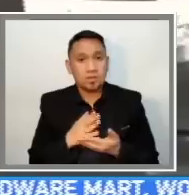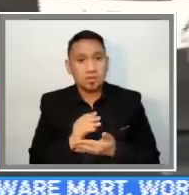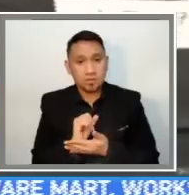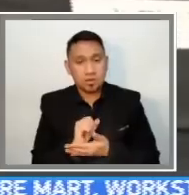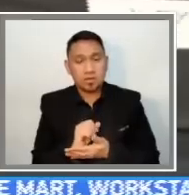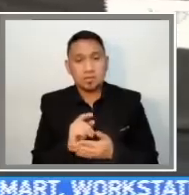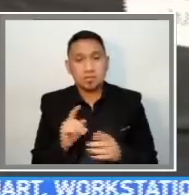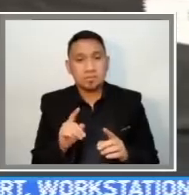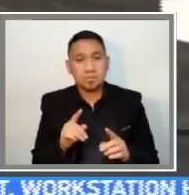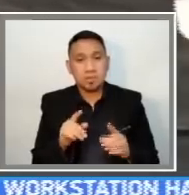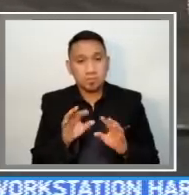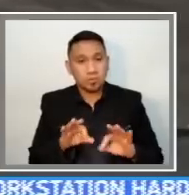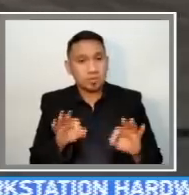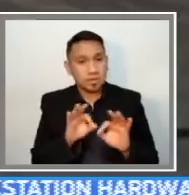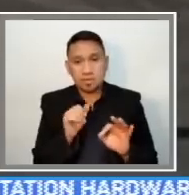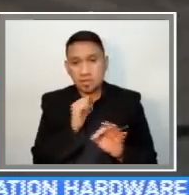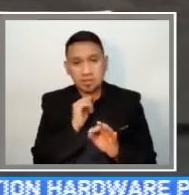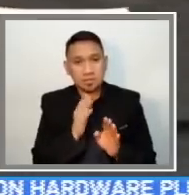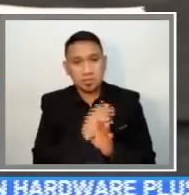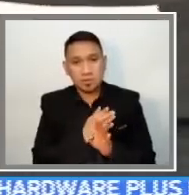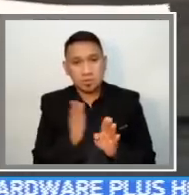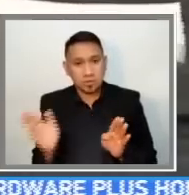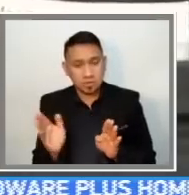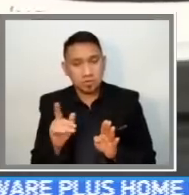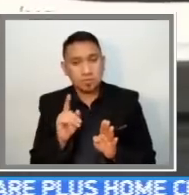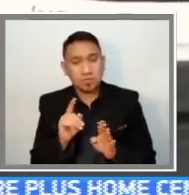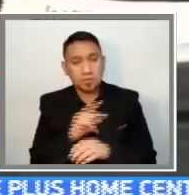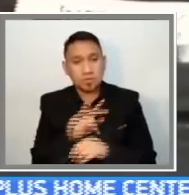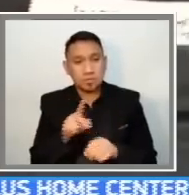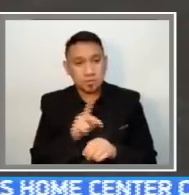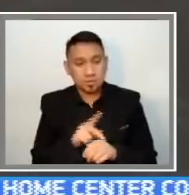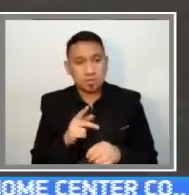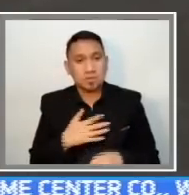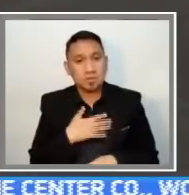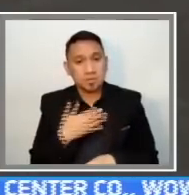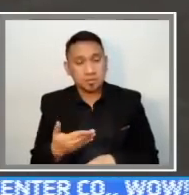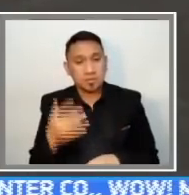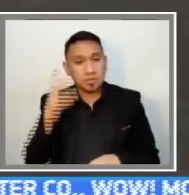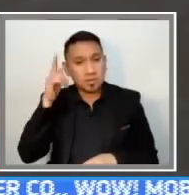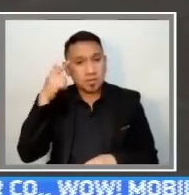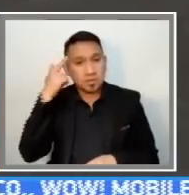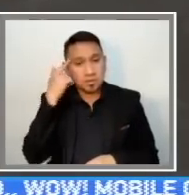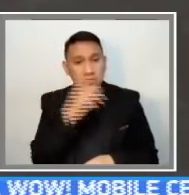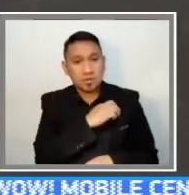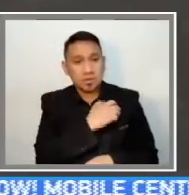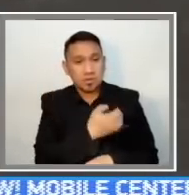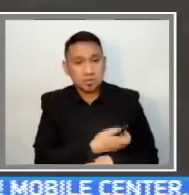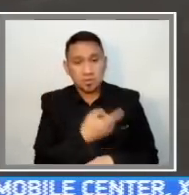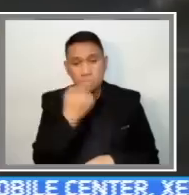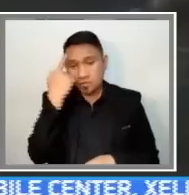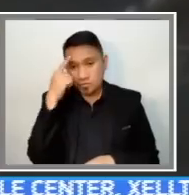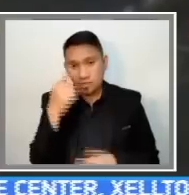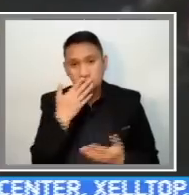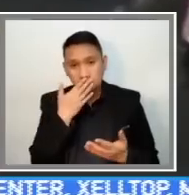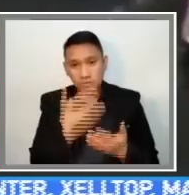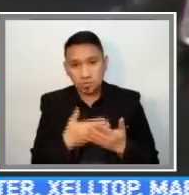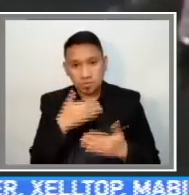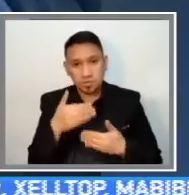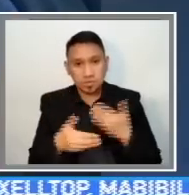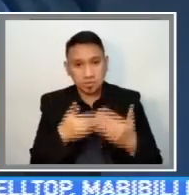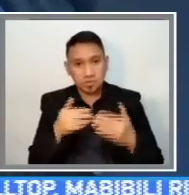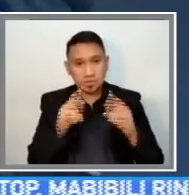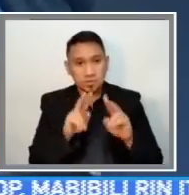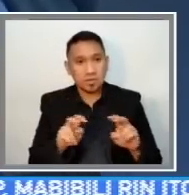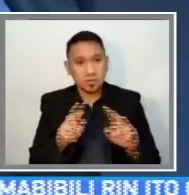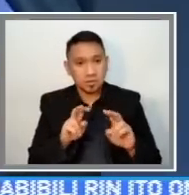bansa. Dagdag pa pa ng Pangulo, binubuhos daw ng gobyerno ang enerhiya nito sa pagpapabuti ng proseso ng imbestigasyon sa